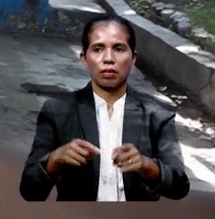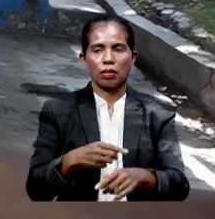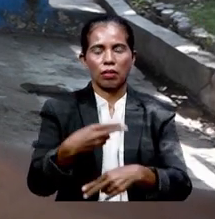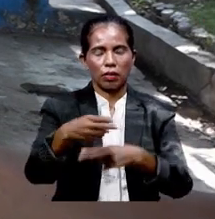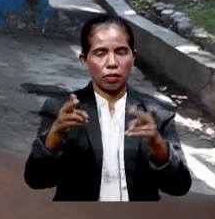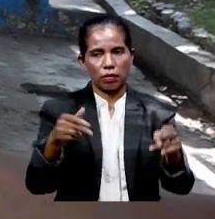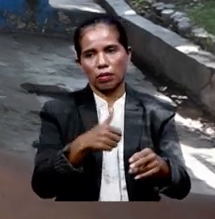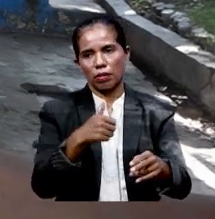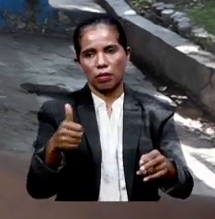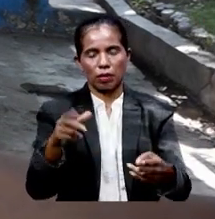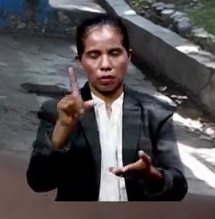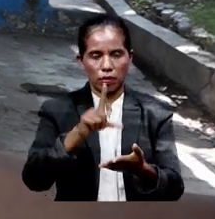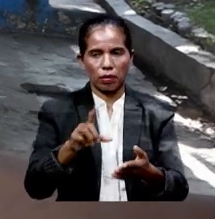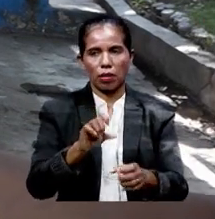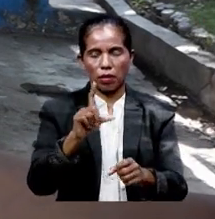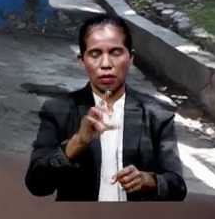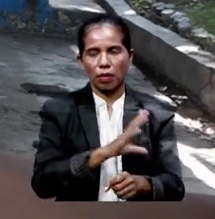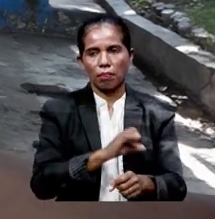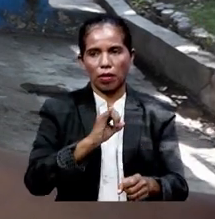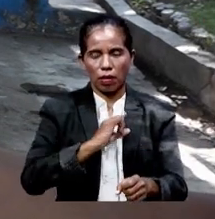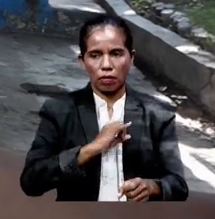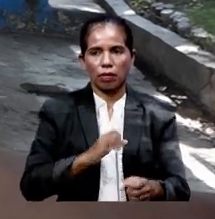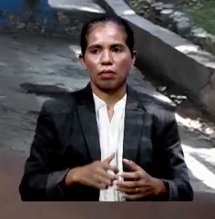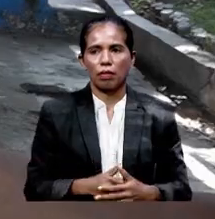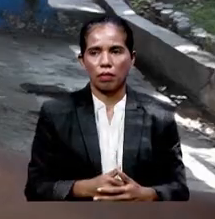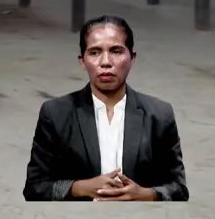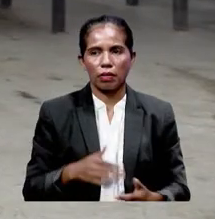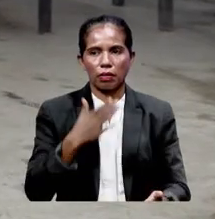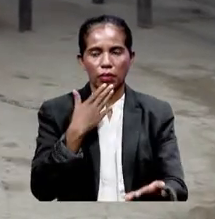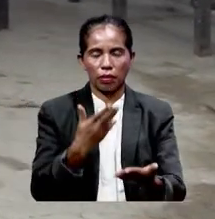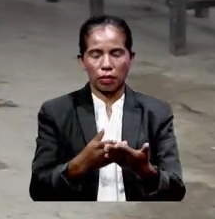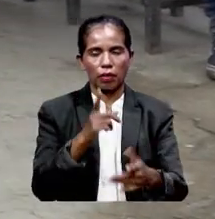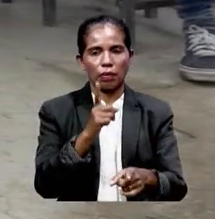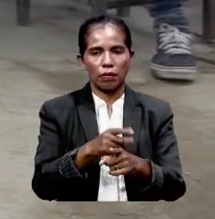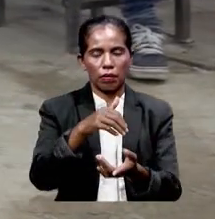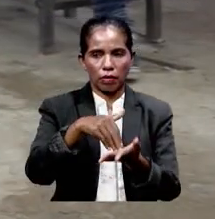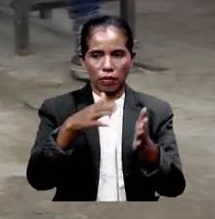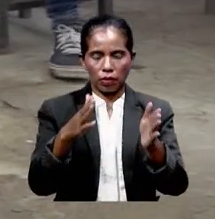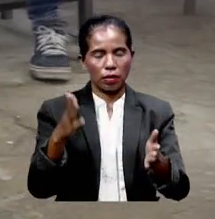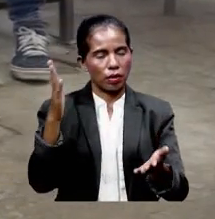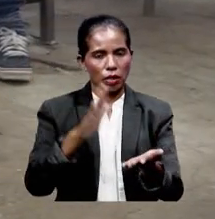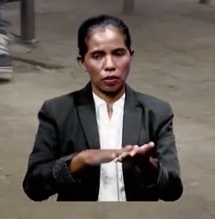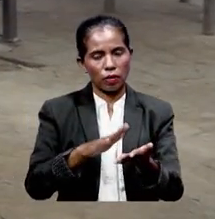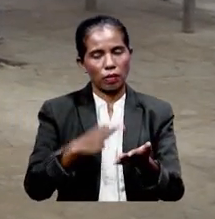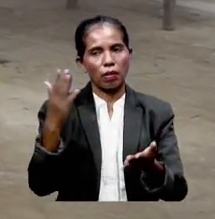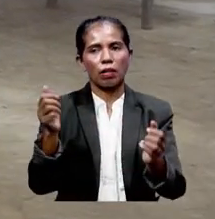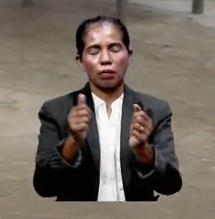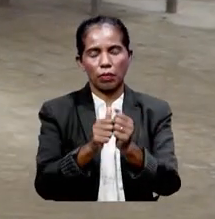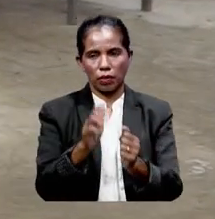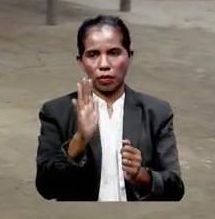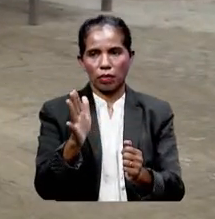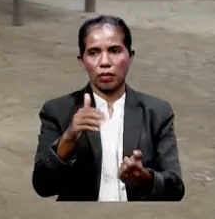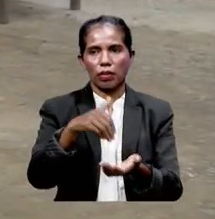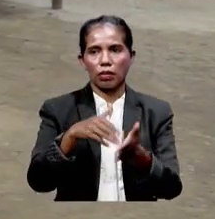sala laboratorium bahau idane diak tebes. Total sala di aula ia sekolah referi a mutuk 50 no